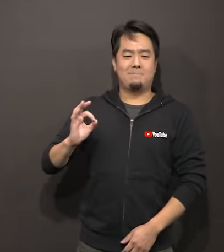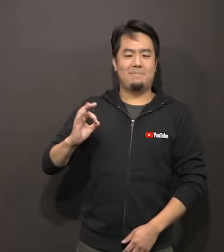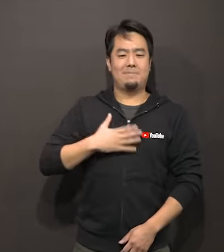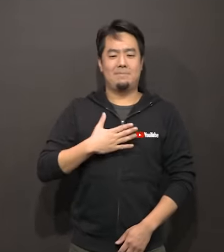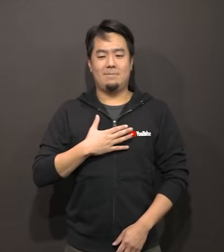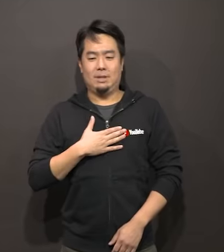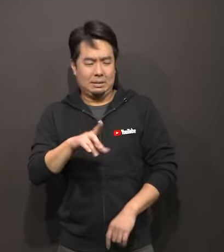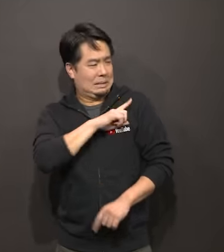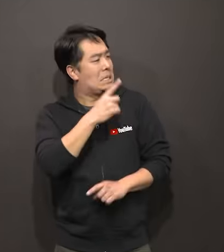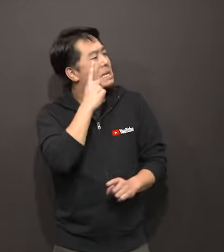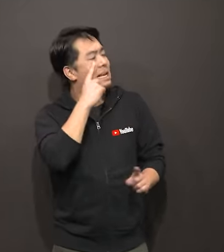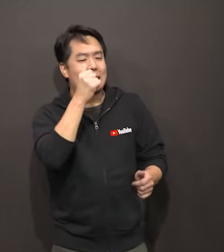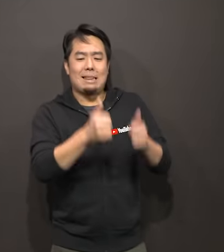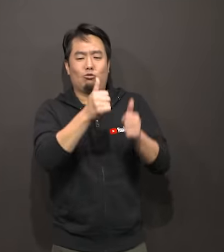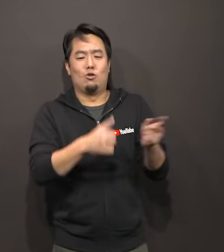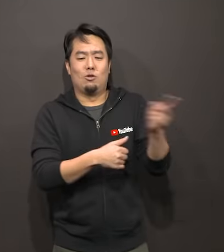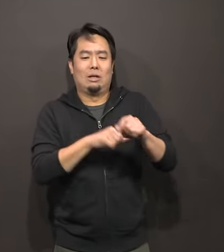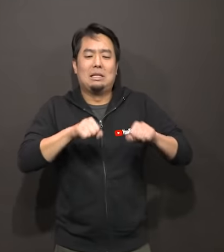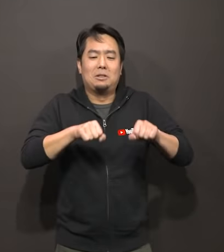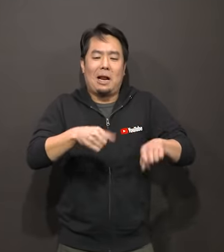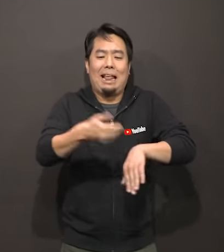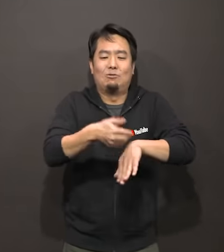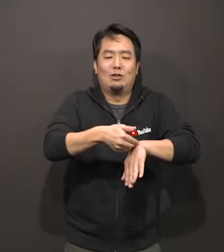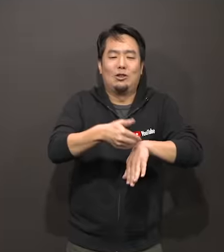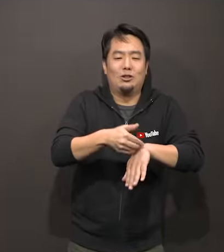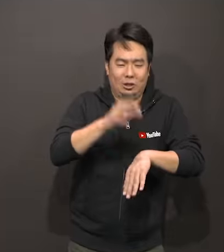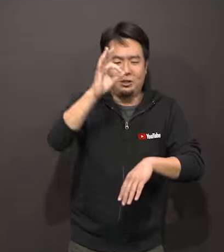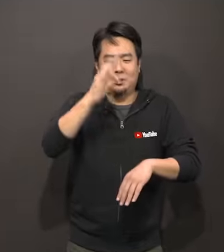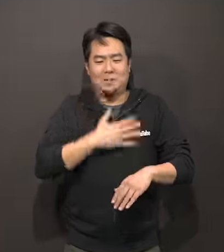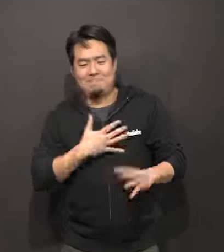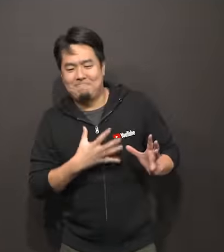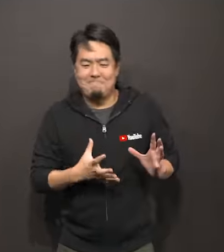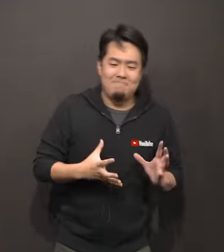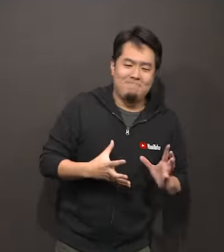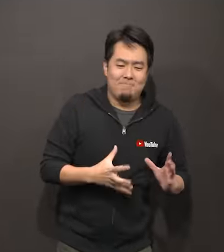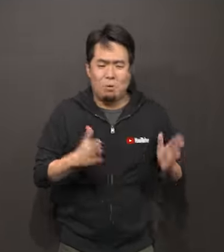그럼 아참이 한번 한번 해볼까요? OK, 그럼 시작! 갔hanol